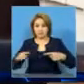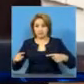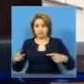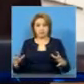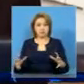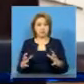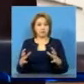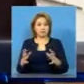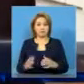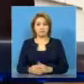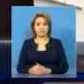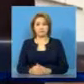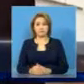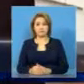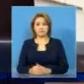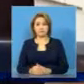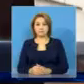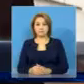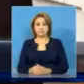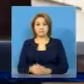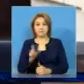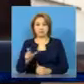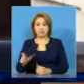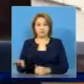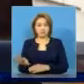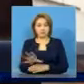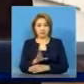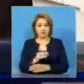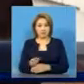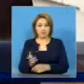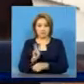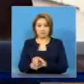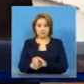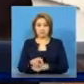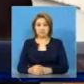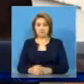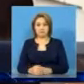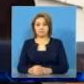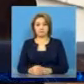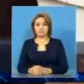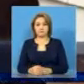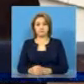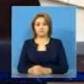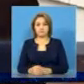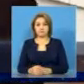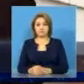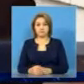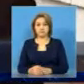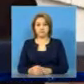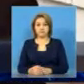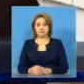ғой соны да жаңағы неғылып жұрттар сақтап неғып отыр. Сонымен бәрі ретімен жүріп жатыр деп